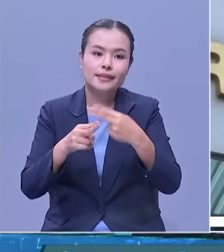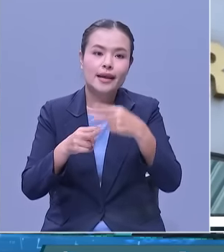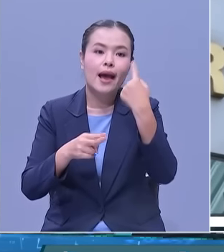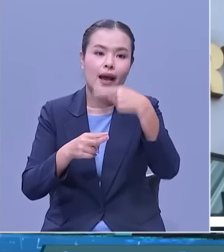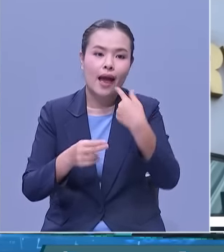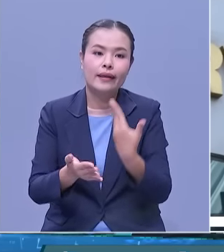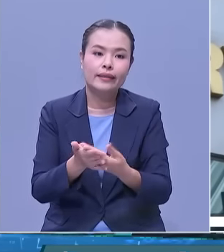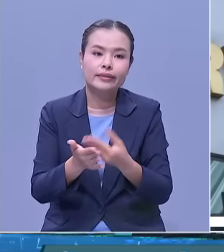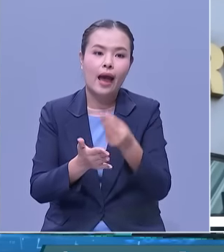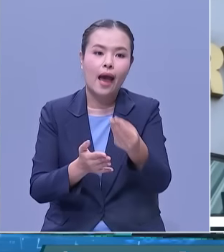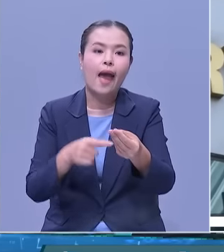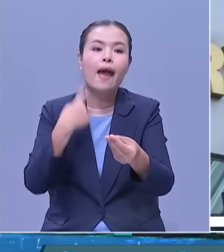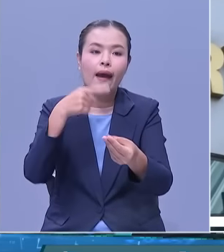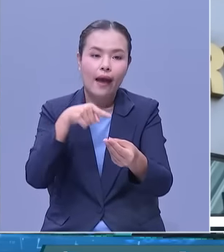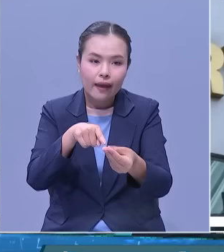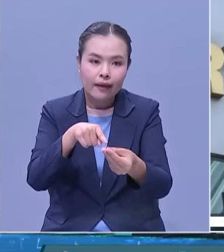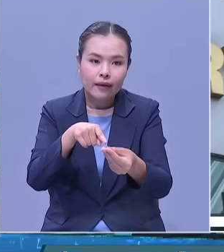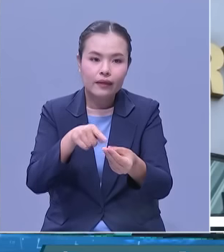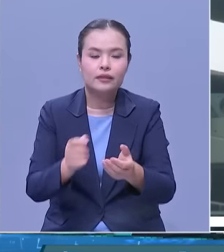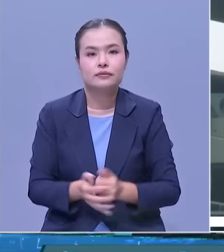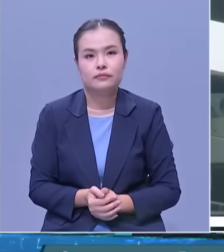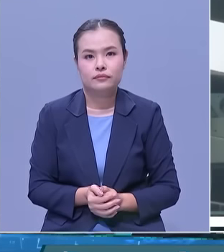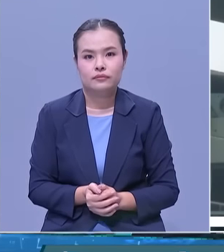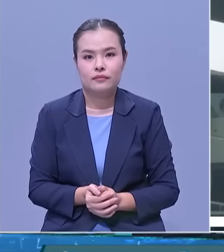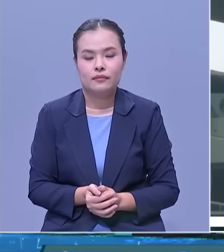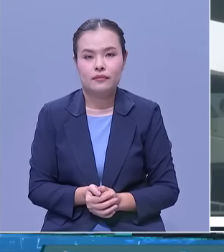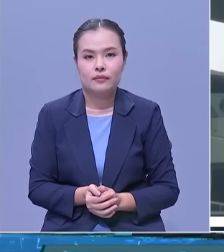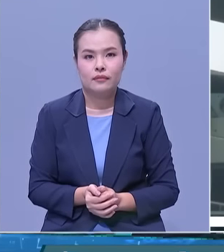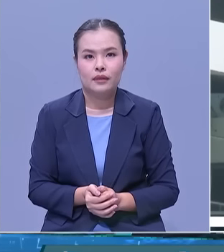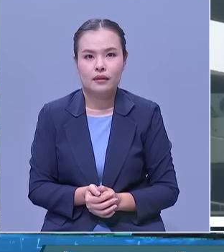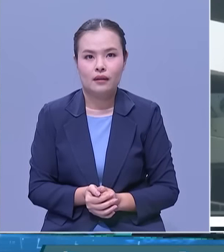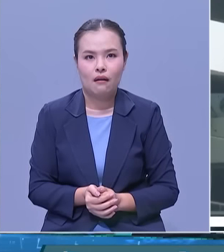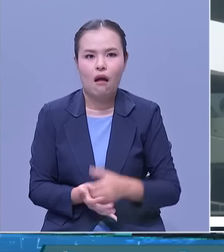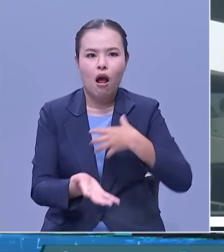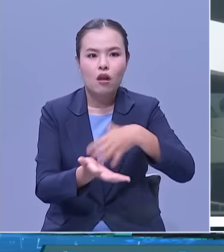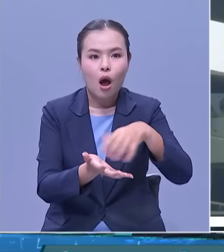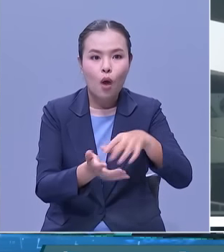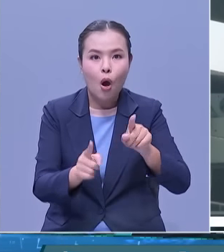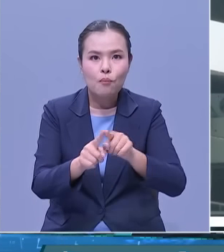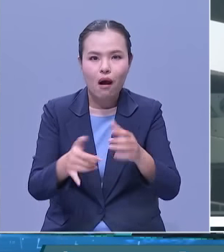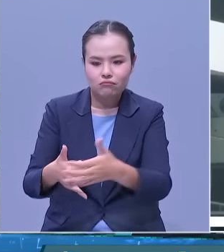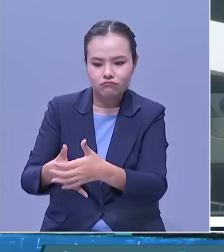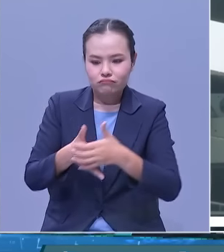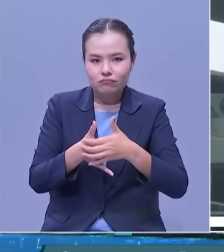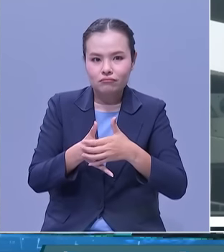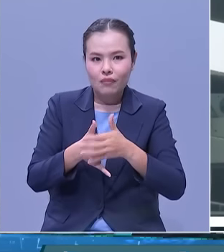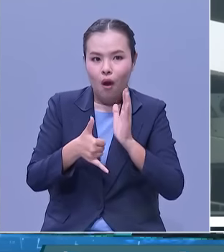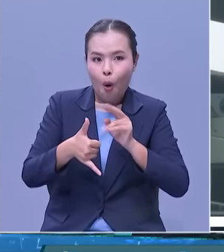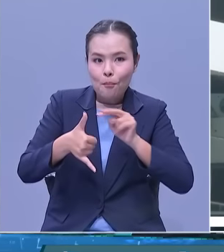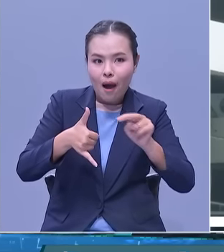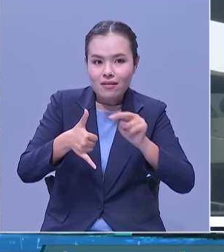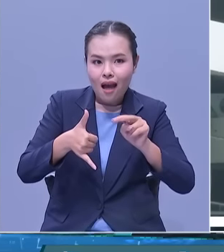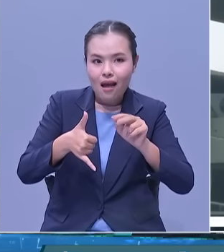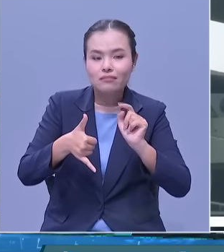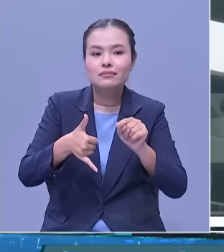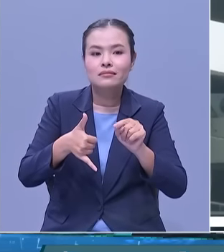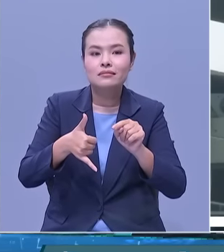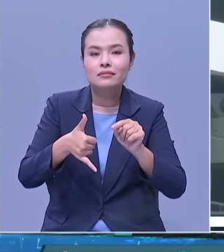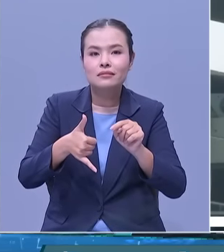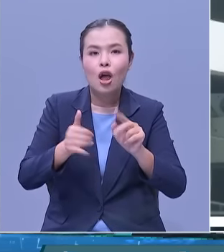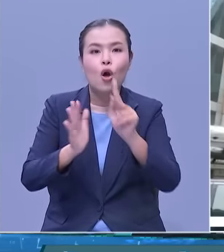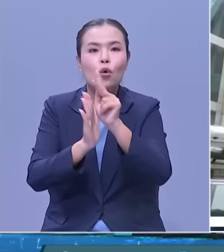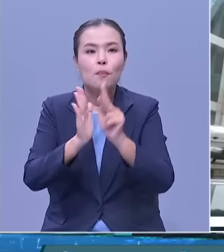ครผมถามว่าม ีชื่อซัดทอดปุ๊บก็เลยเหมือนกับว่าถูกกันเป็นพยานอย่างนี้ใช่ไหม ก็เหมือนกับมีกฎหมาย